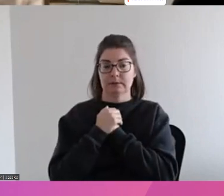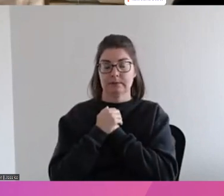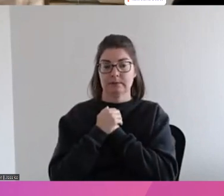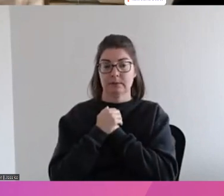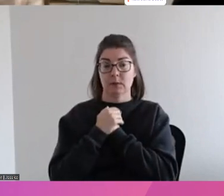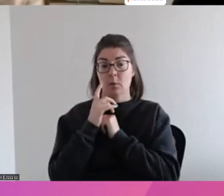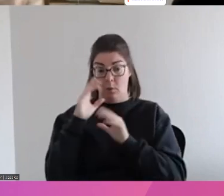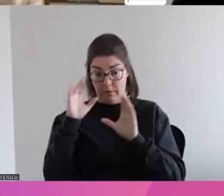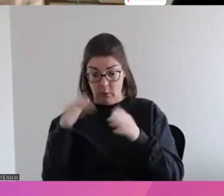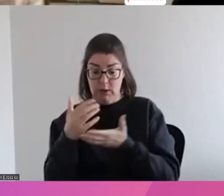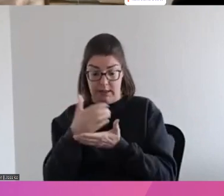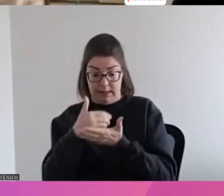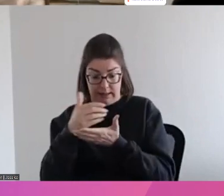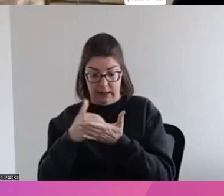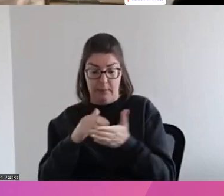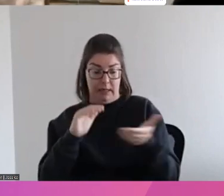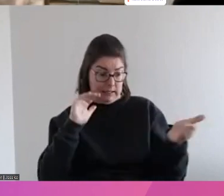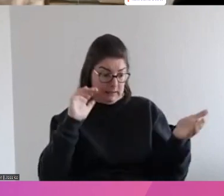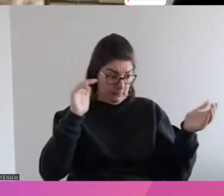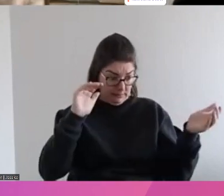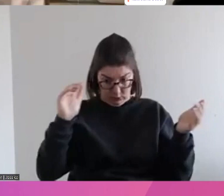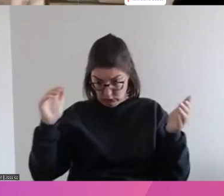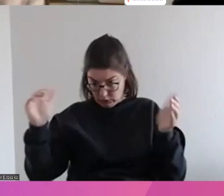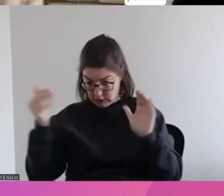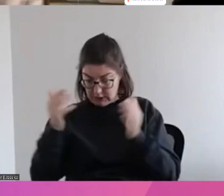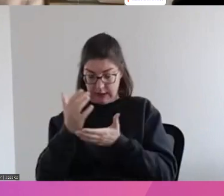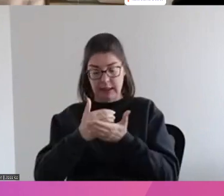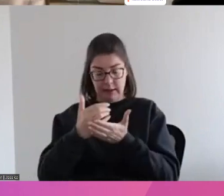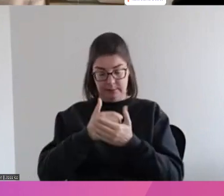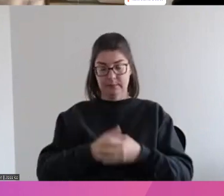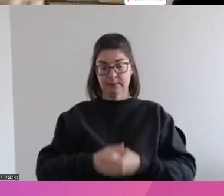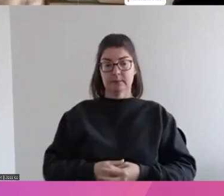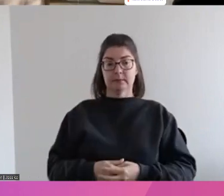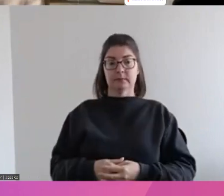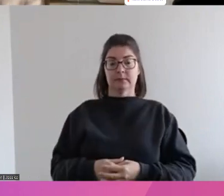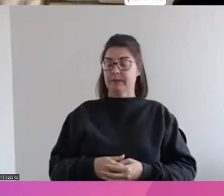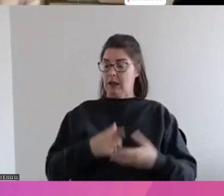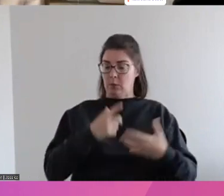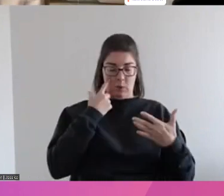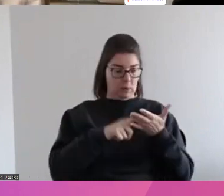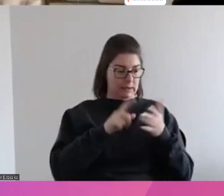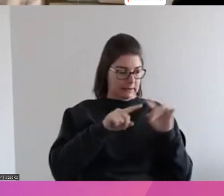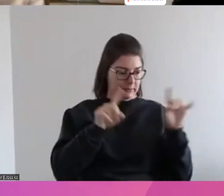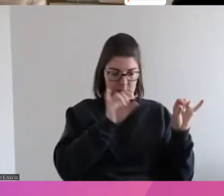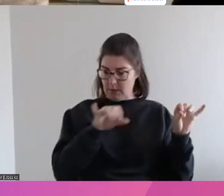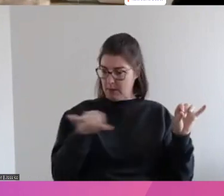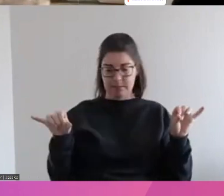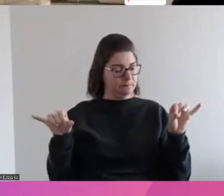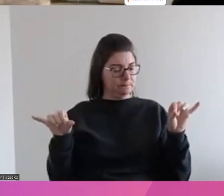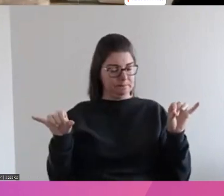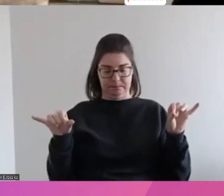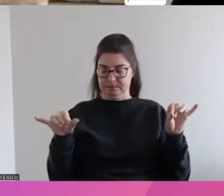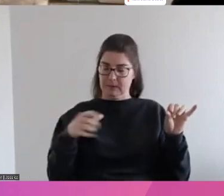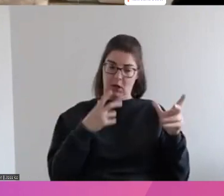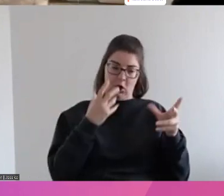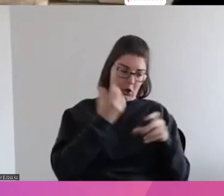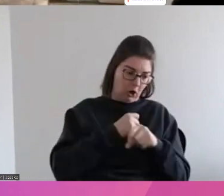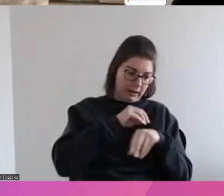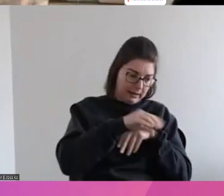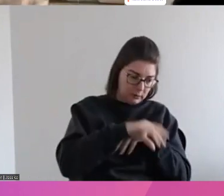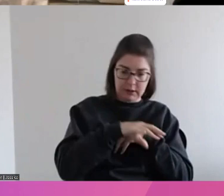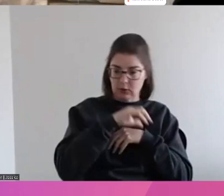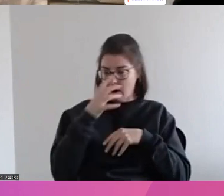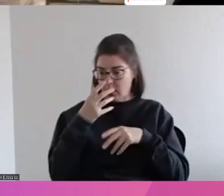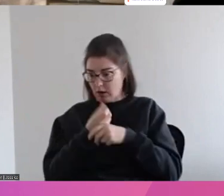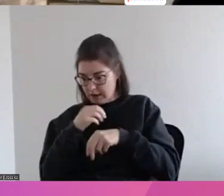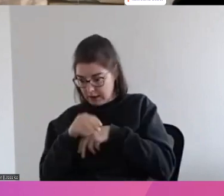avons étudié la question de revenus. Nous avons fait une comparaison de revenus et ça ne différenciait pas si les femmes